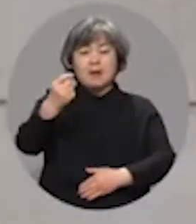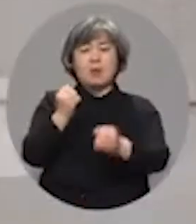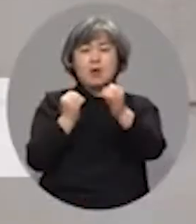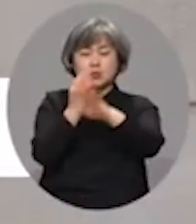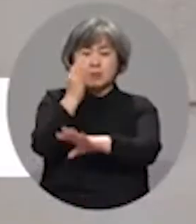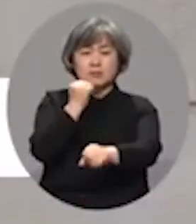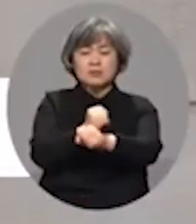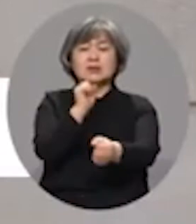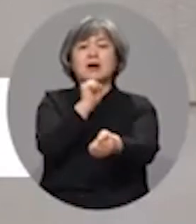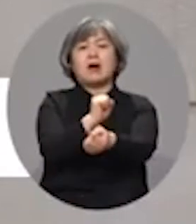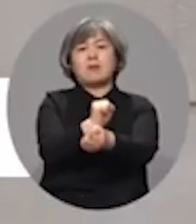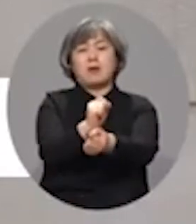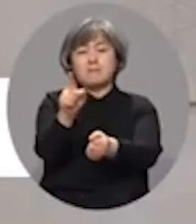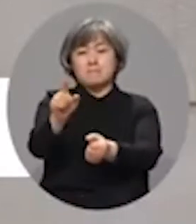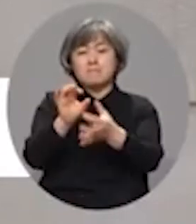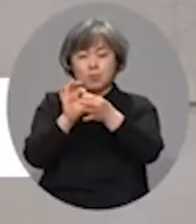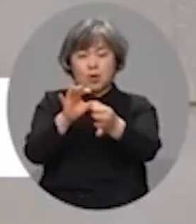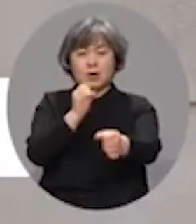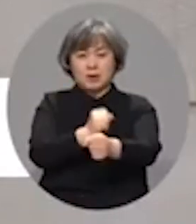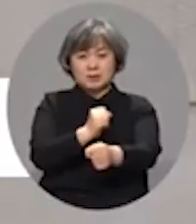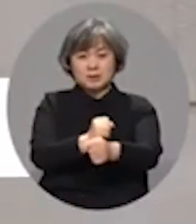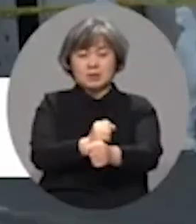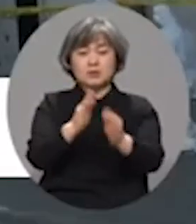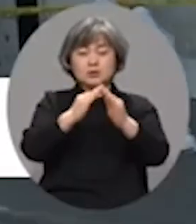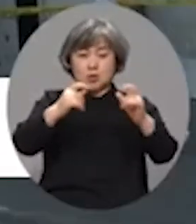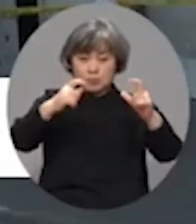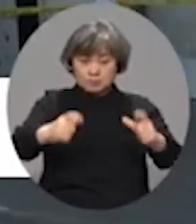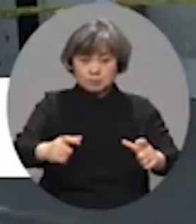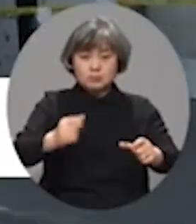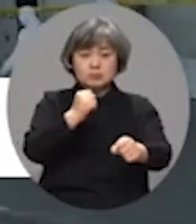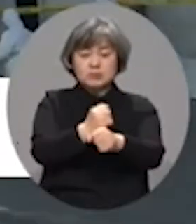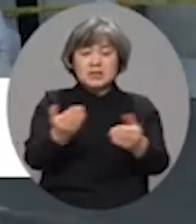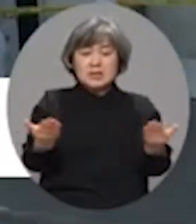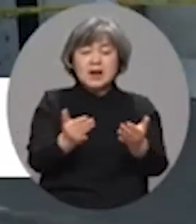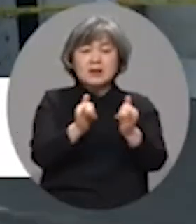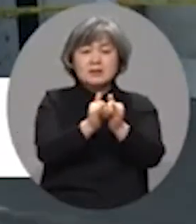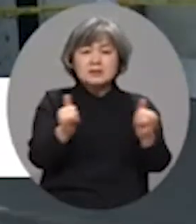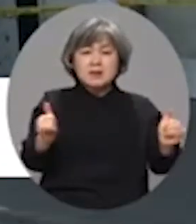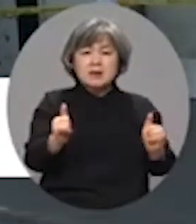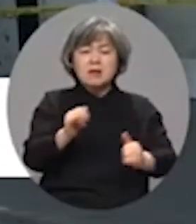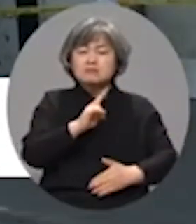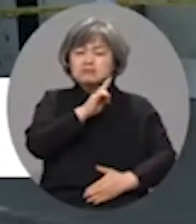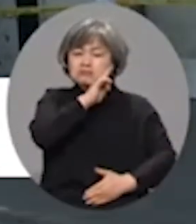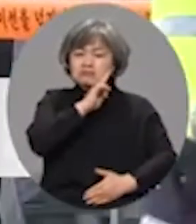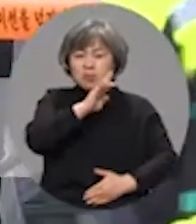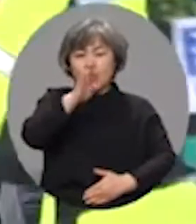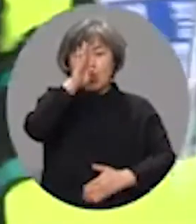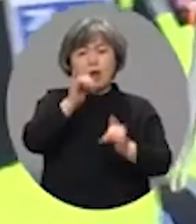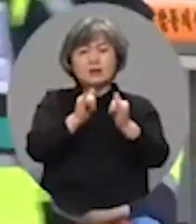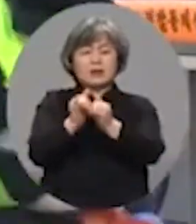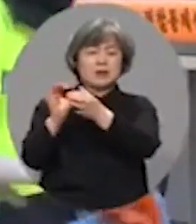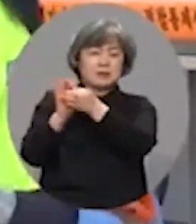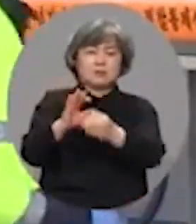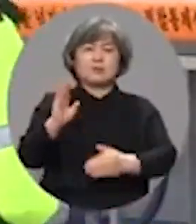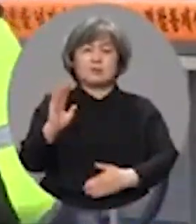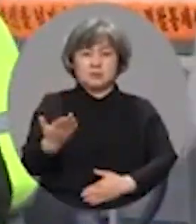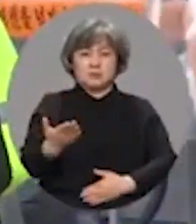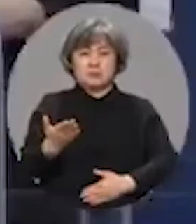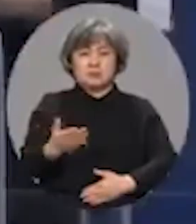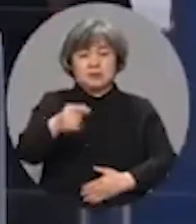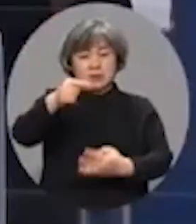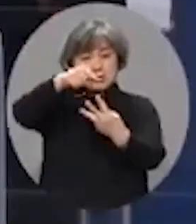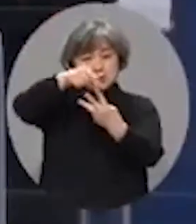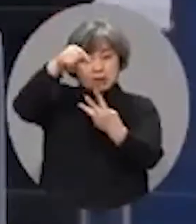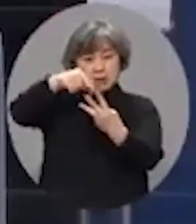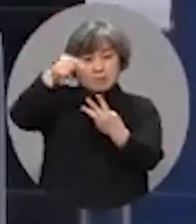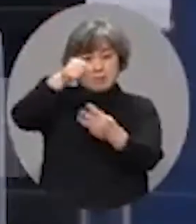집단 감염이 발생한 것과 관련해 전북 에서도 노동자들의 의심 증상 확인이 강화됩니다 선별적으로